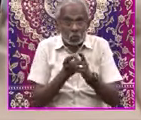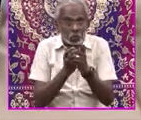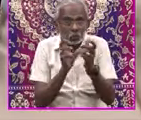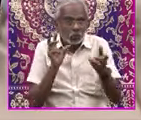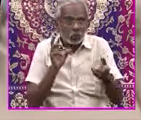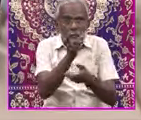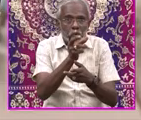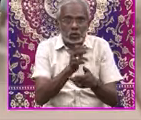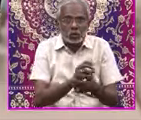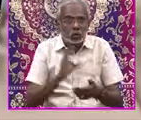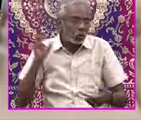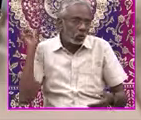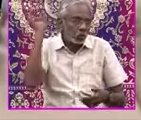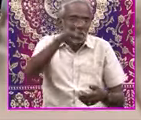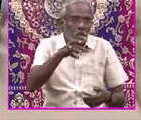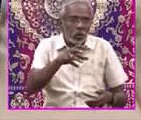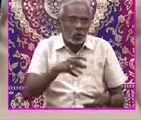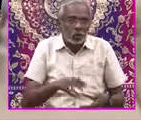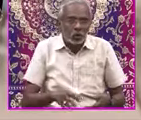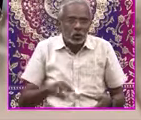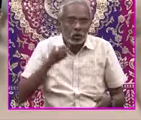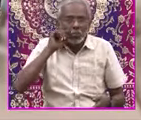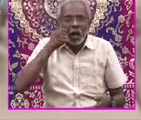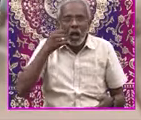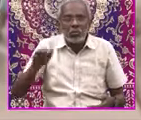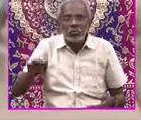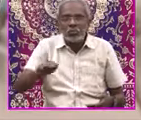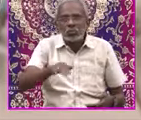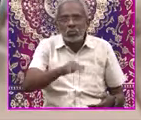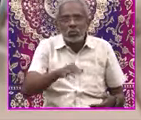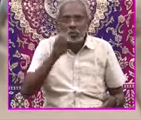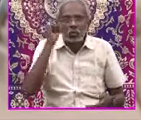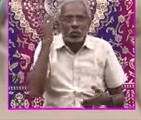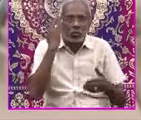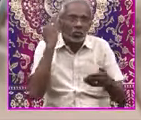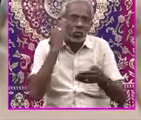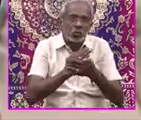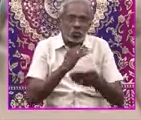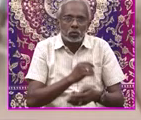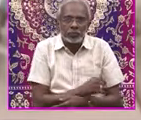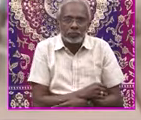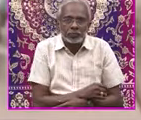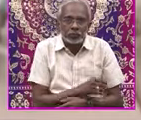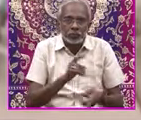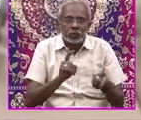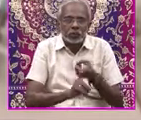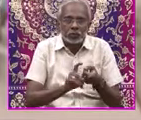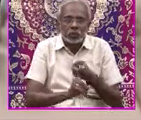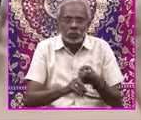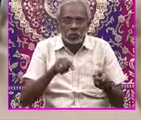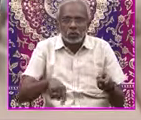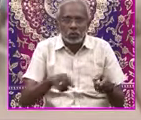குண்டுகளை வீசி அப்பாவி மக்களை கொல்கிறார்கள். தற்போதைய போர் முறை இப்படித்தான் உள்ளது.